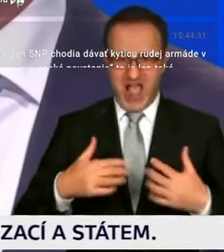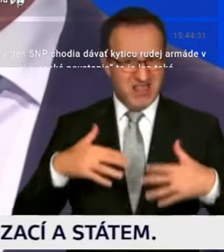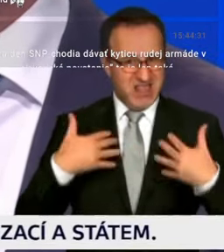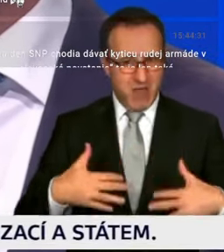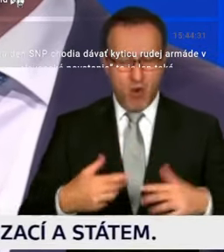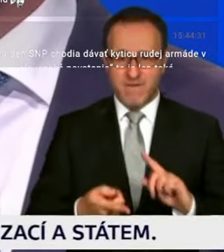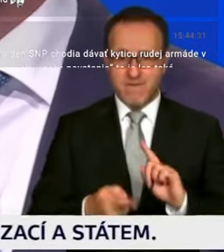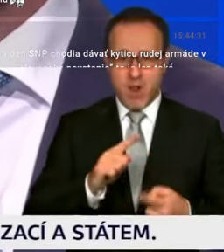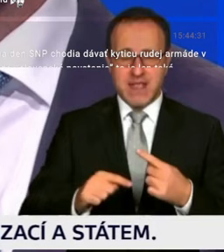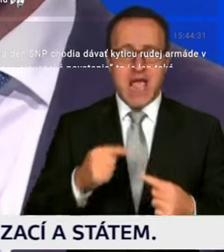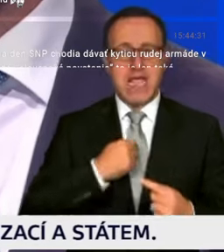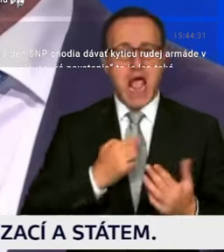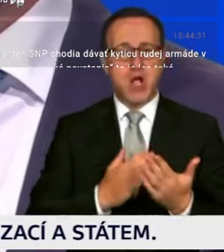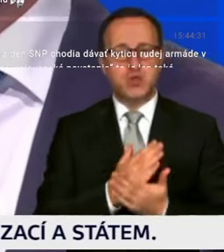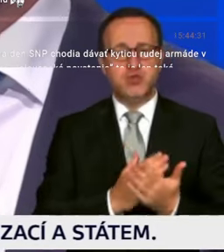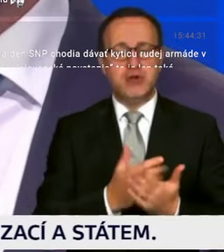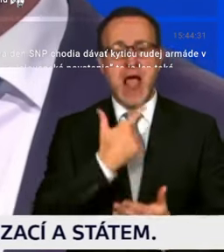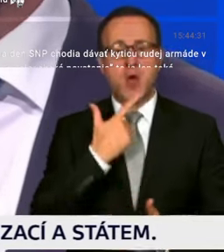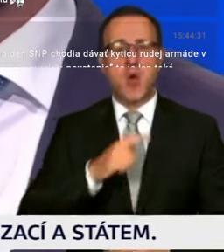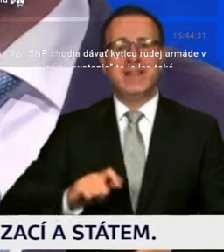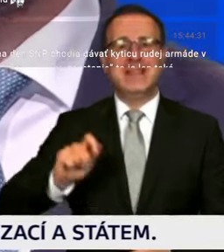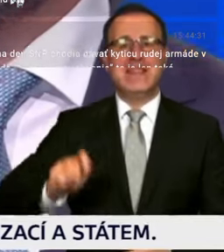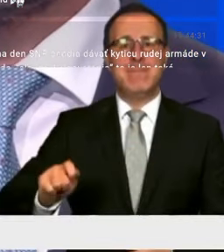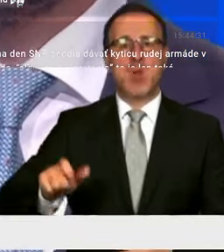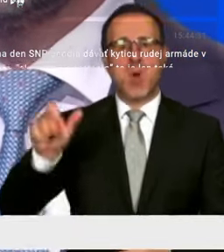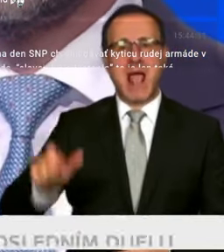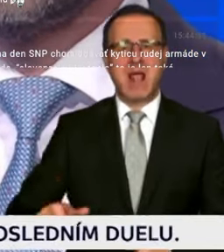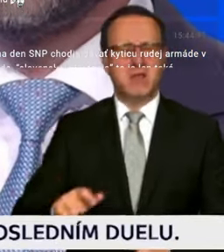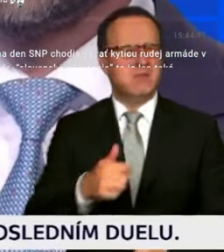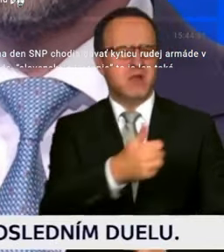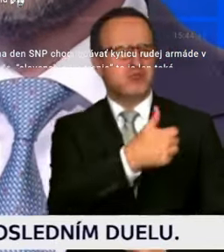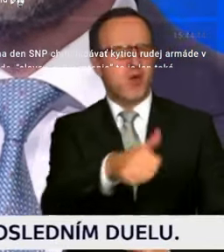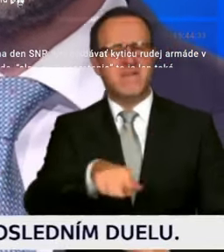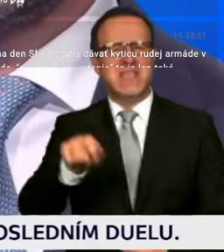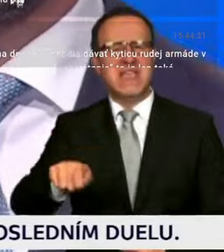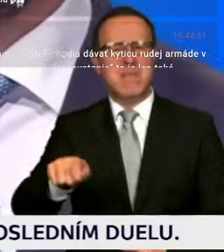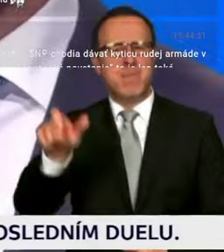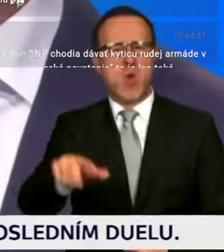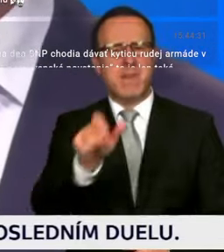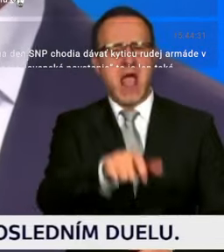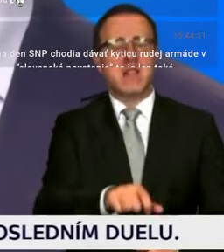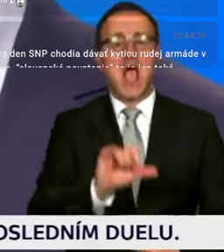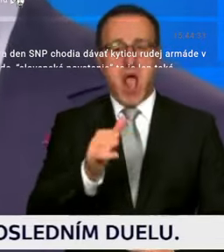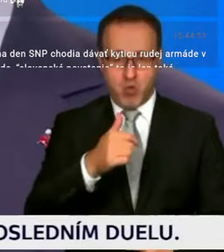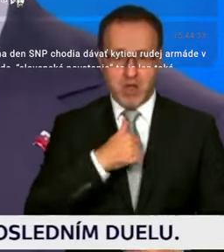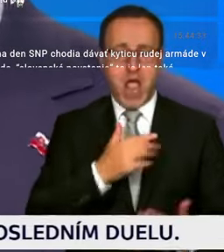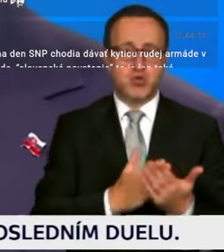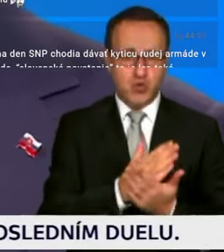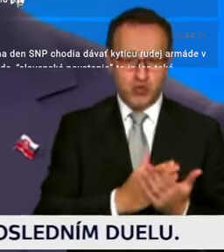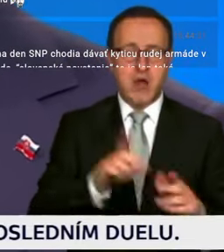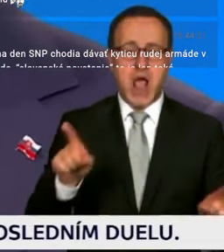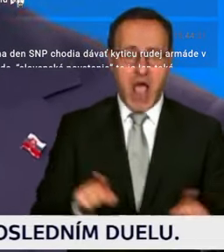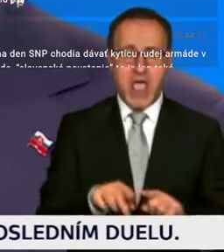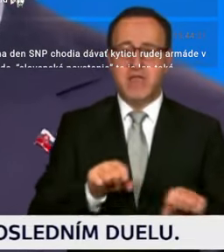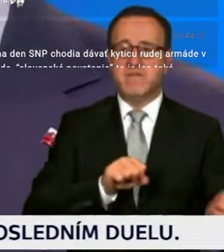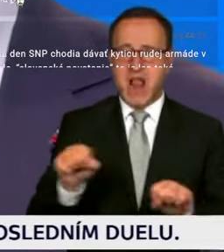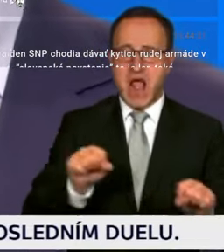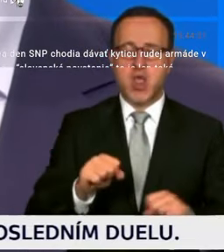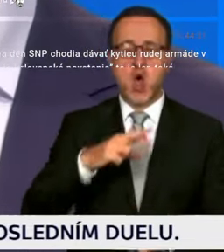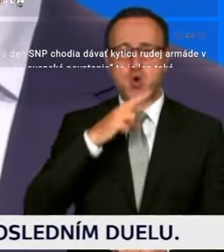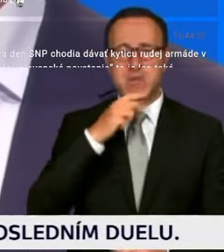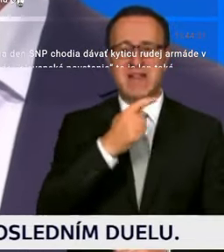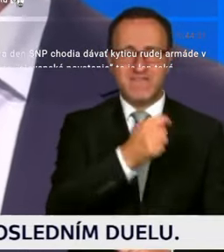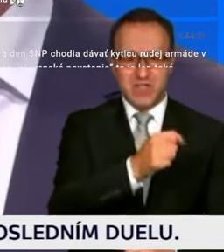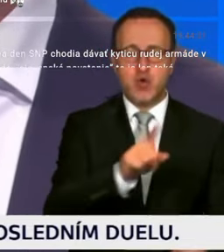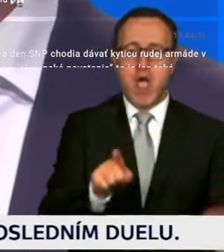som slúžil Slovenskej republike ako Diplomat tak ako sú ich stovky a Áno Slúžil som ich Slúžil som aj vo vláde Róberta Fica aj